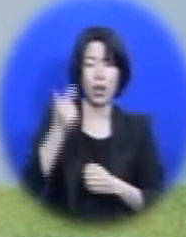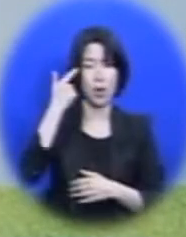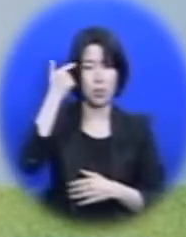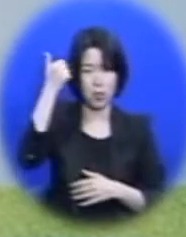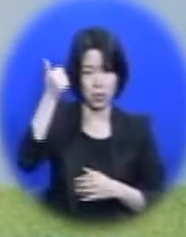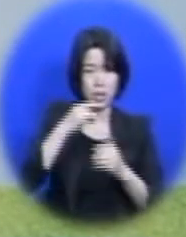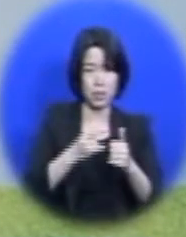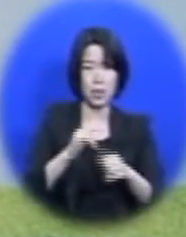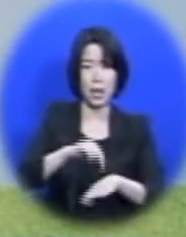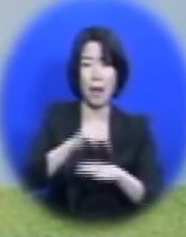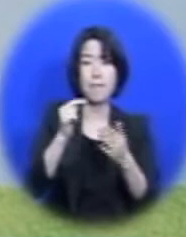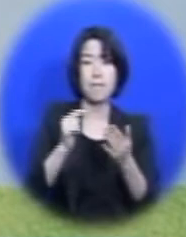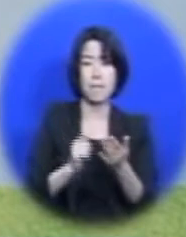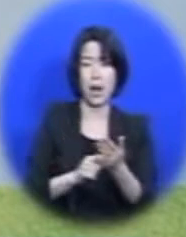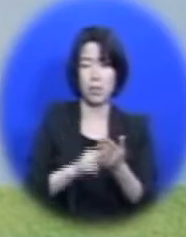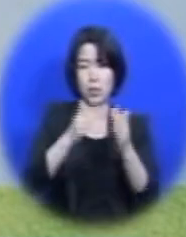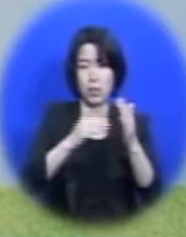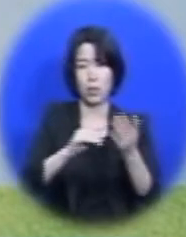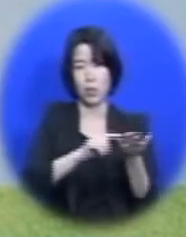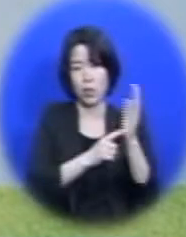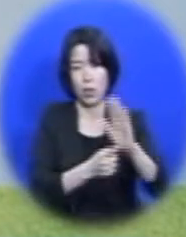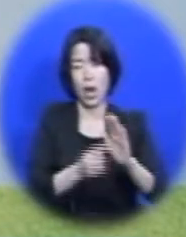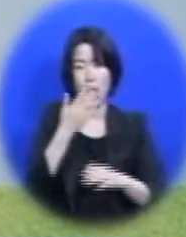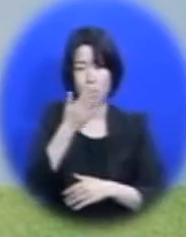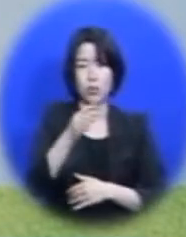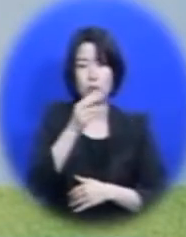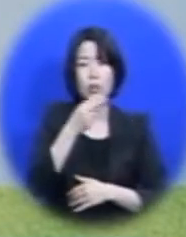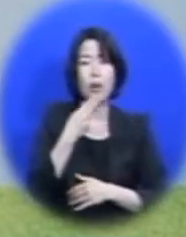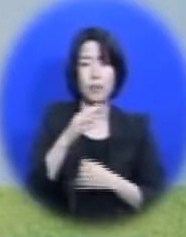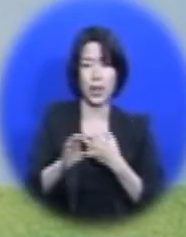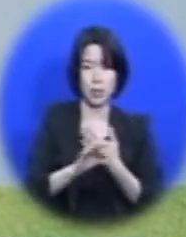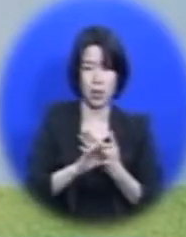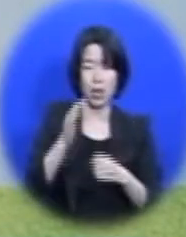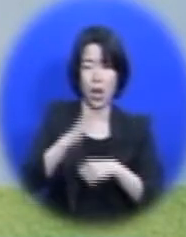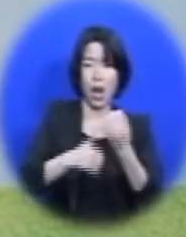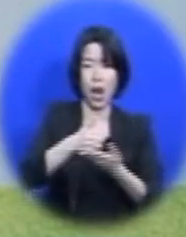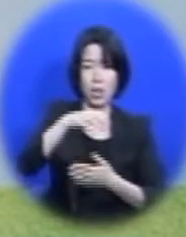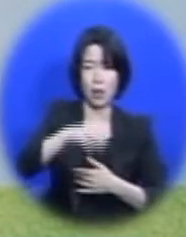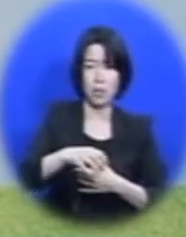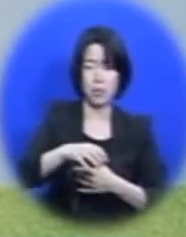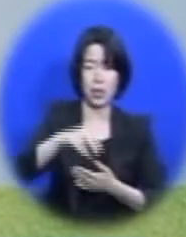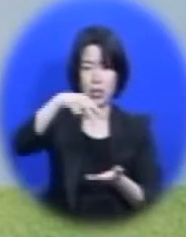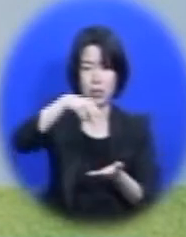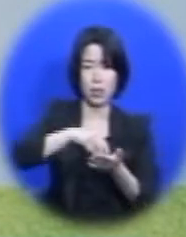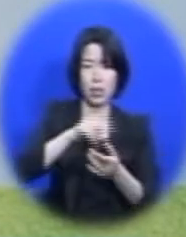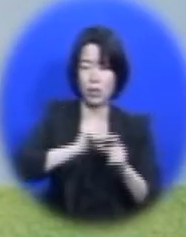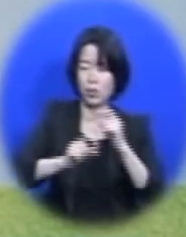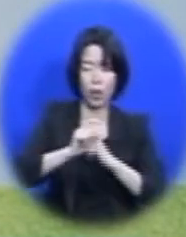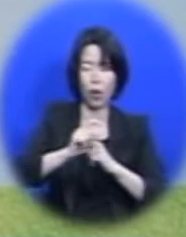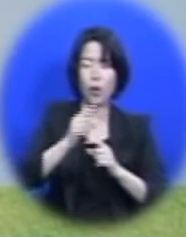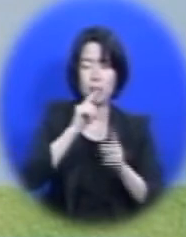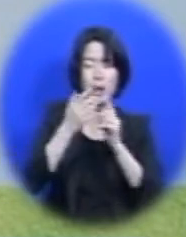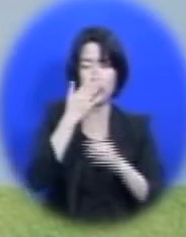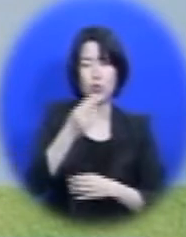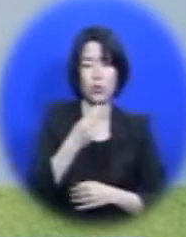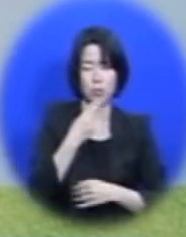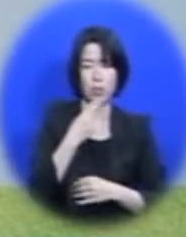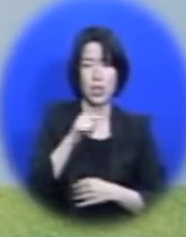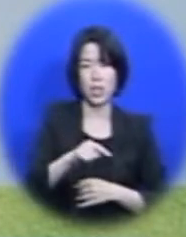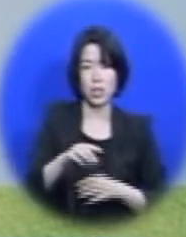목사님들에게 마음을 공개할 수 없는 것이라면 하나님 앞에 설 때는 더 말할 수 없는 거겠죠.